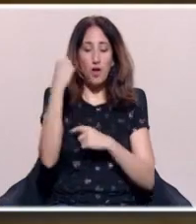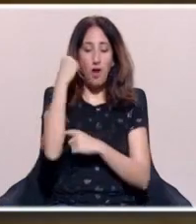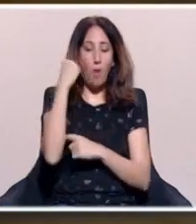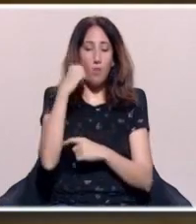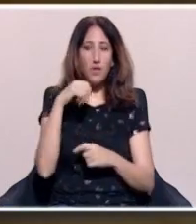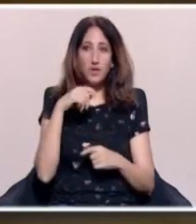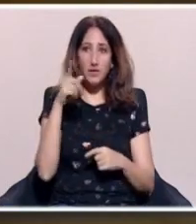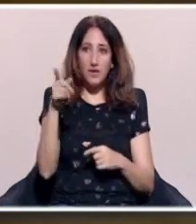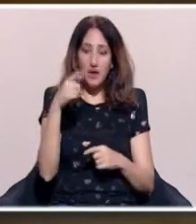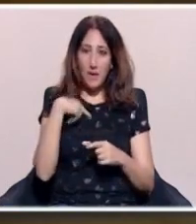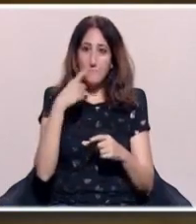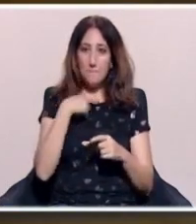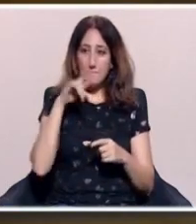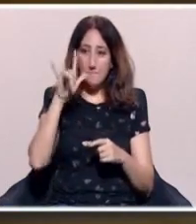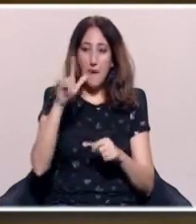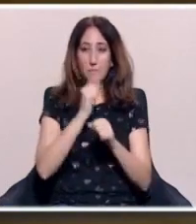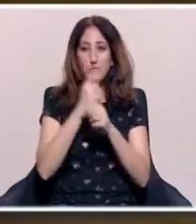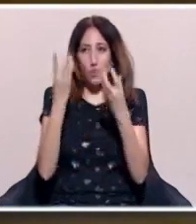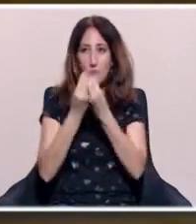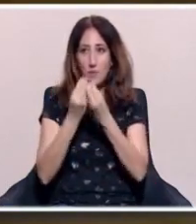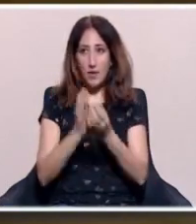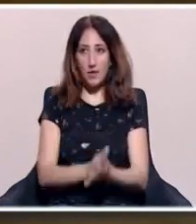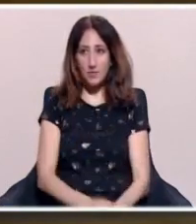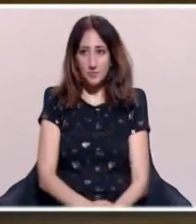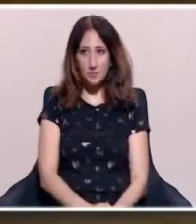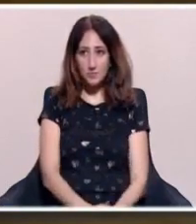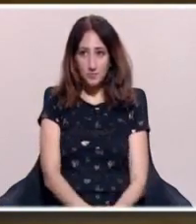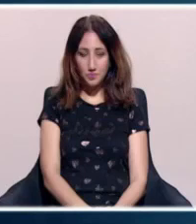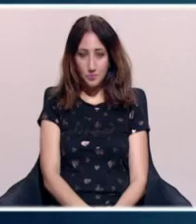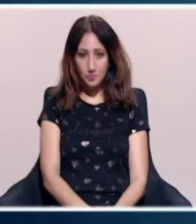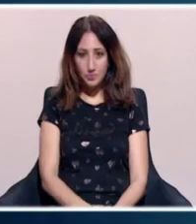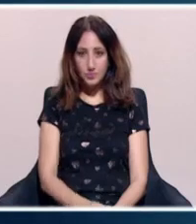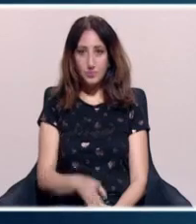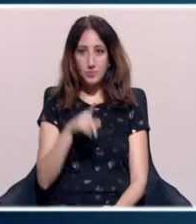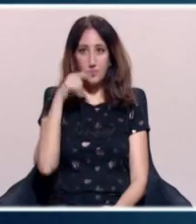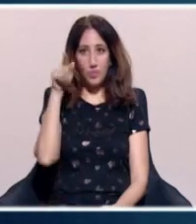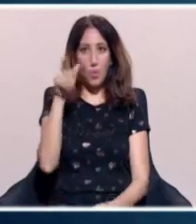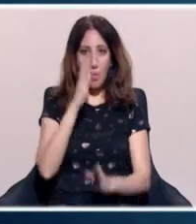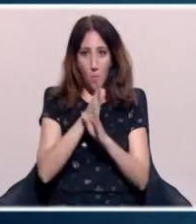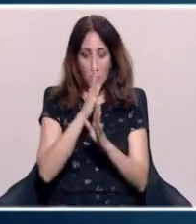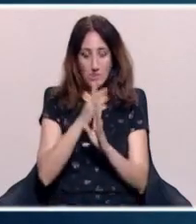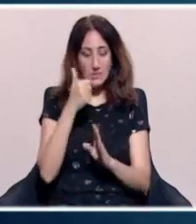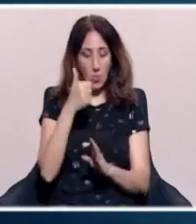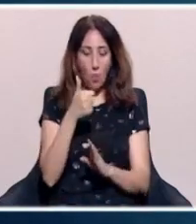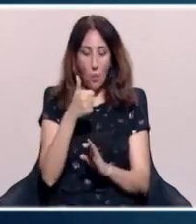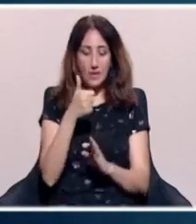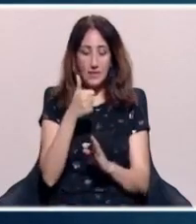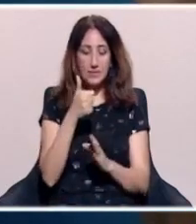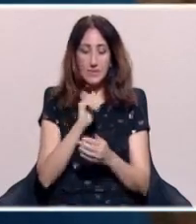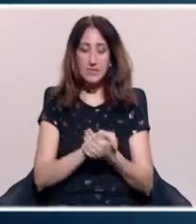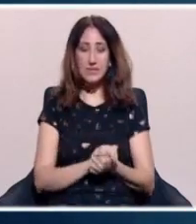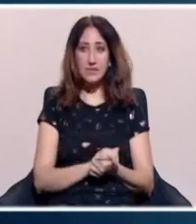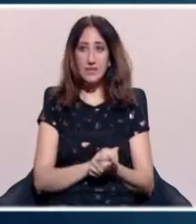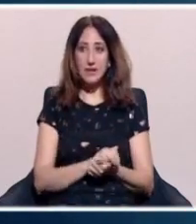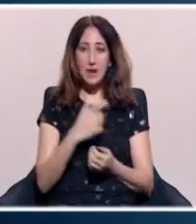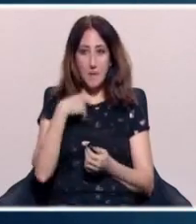ايه الحقيقه، الناس كلها مش عارفه. ايوه فهو ممثل بديع بصراحه،